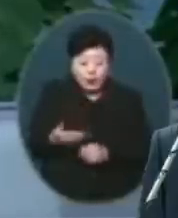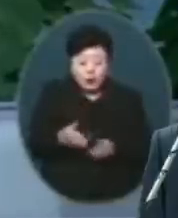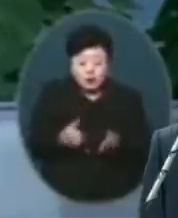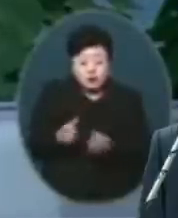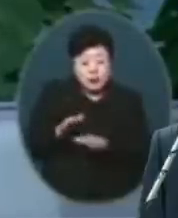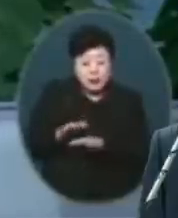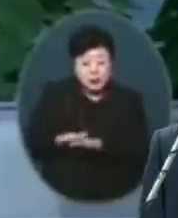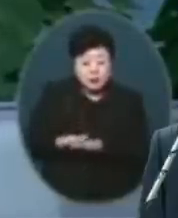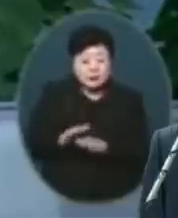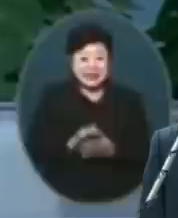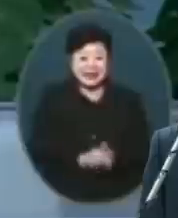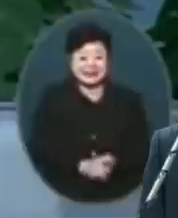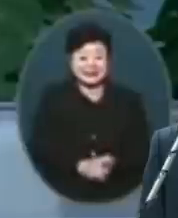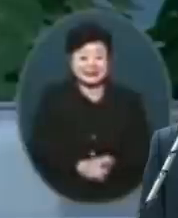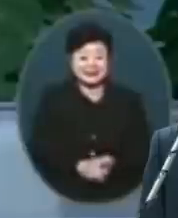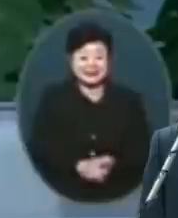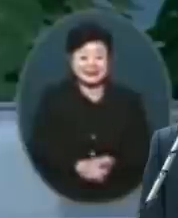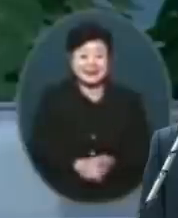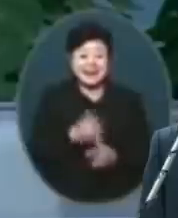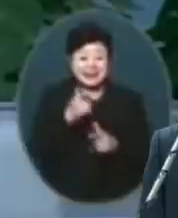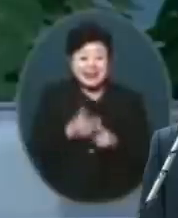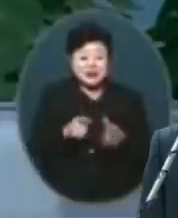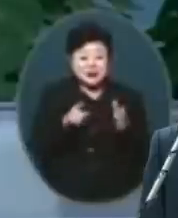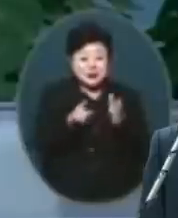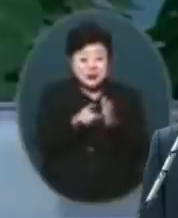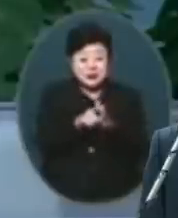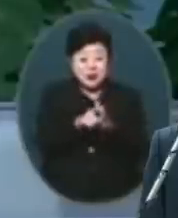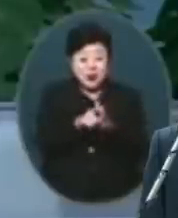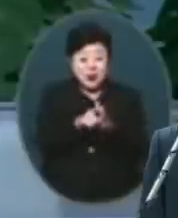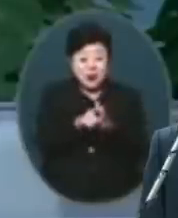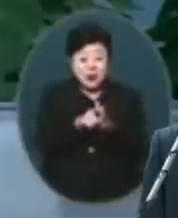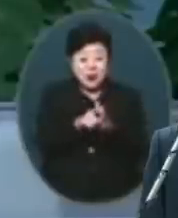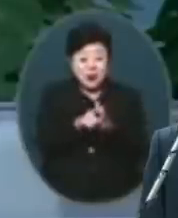것입니다. 그러므로 예수님을 믿음으로